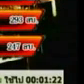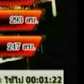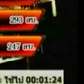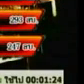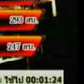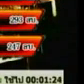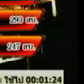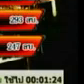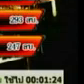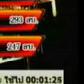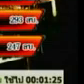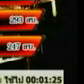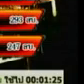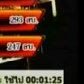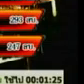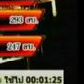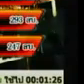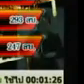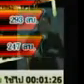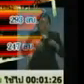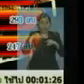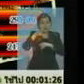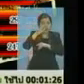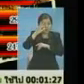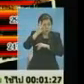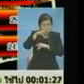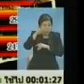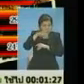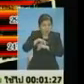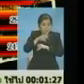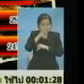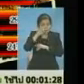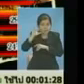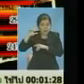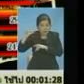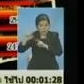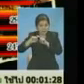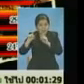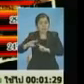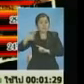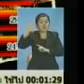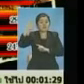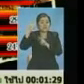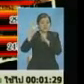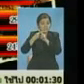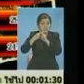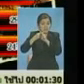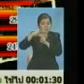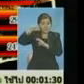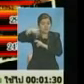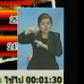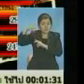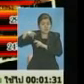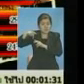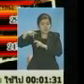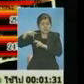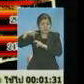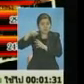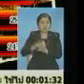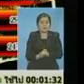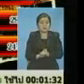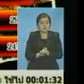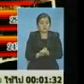าทราคากลางตั้งไว้ที่ 6,388 ล้านบาทครับปรากฏว่าบริษัท PCC นะครับไม่ใช่เชียงใหม่คอนสตรัคชั่นนะ